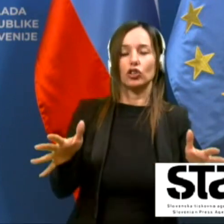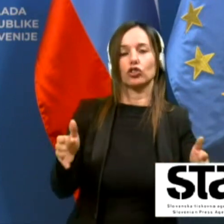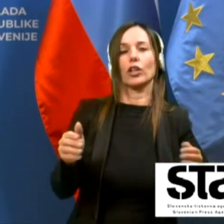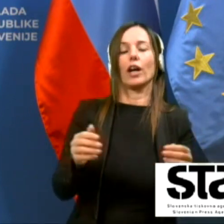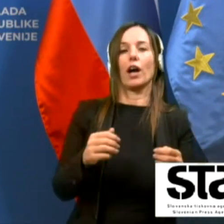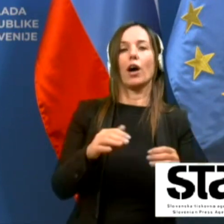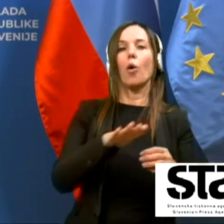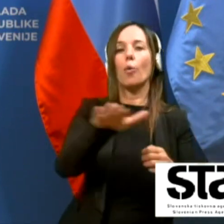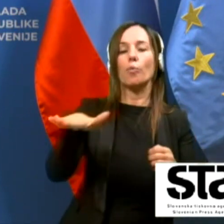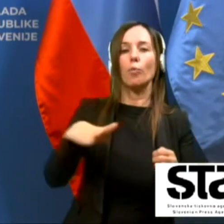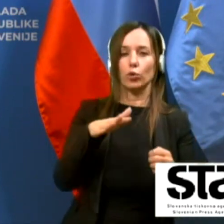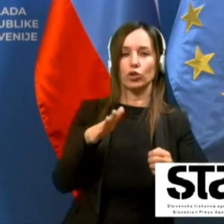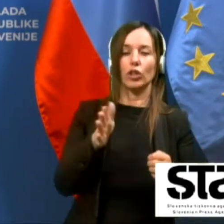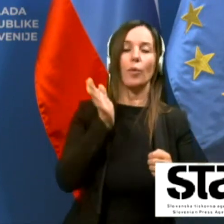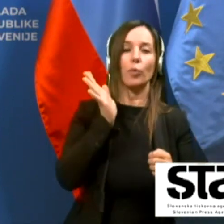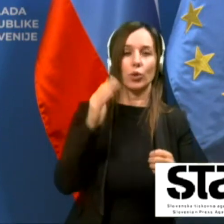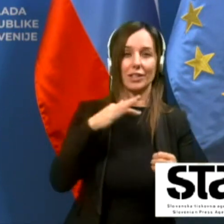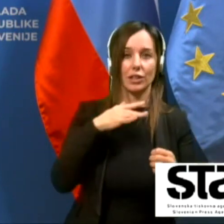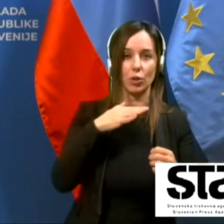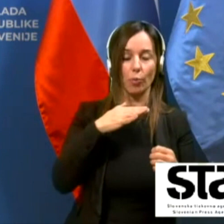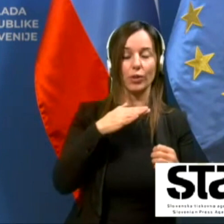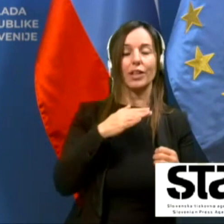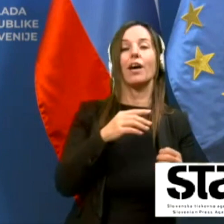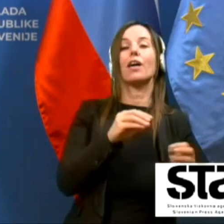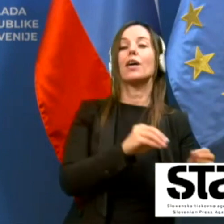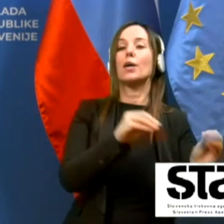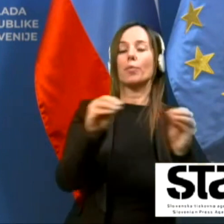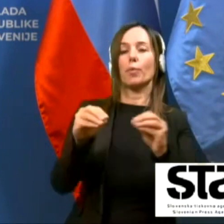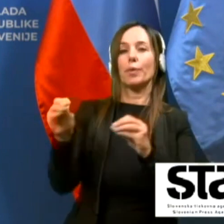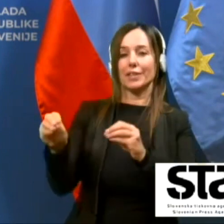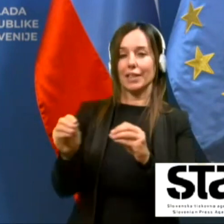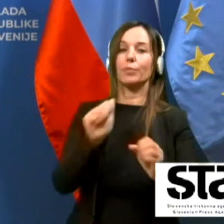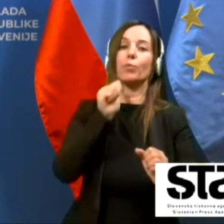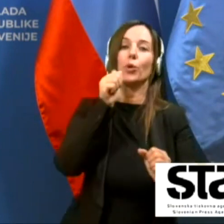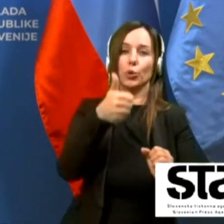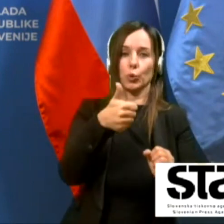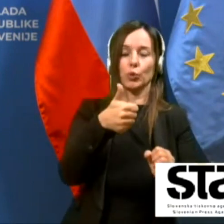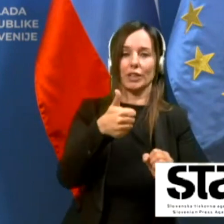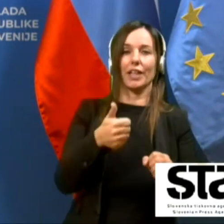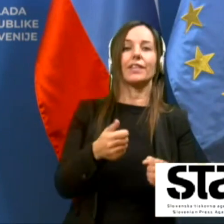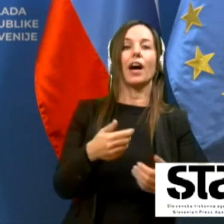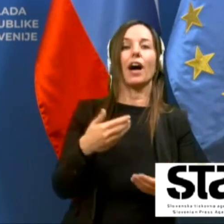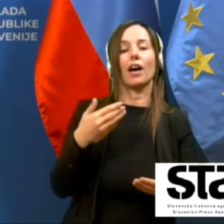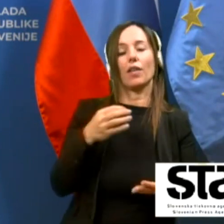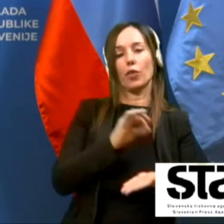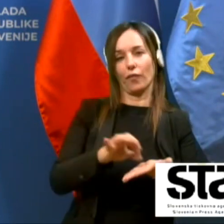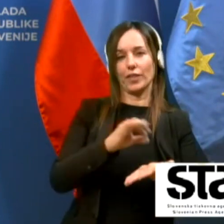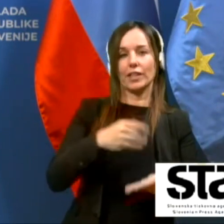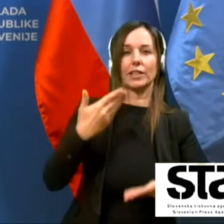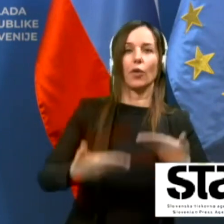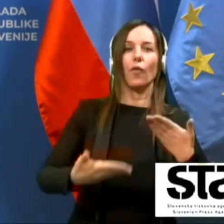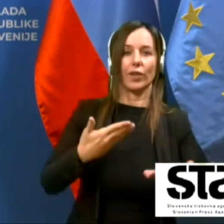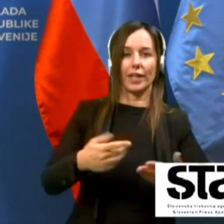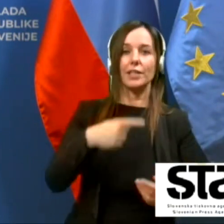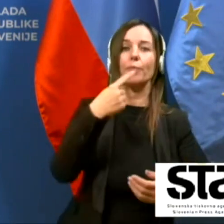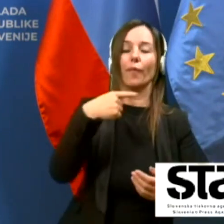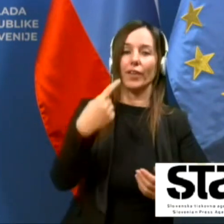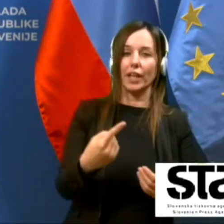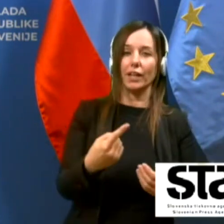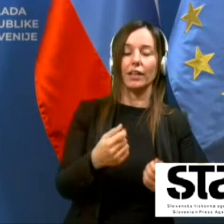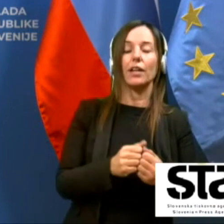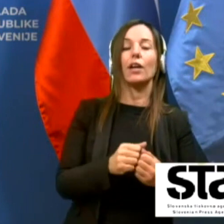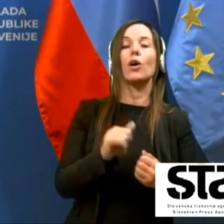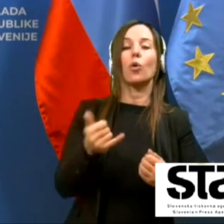splošne bolnišnice Murska Sobota, o čemer bomo govorili na jutrišnji dopoldanski novinarski konferenci, ko bo eden od